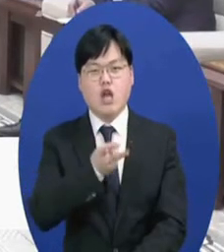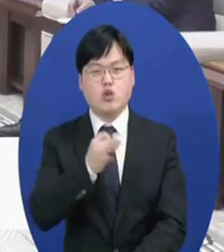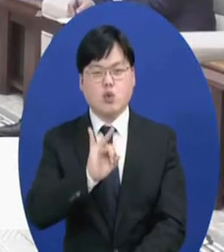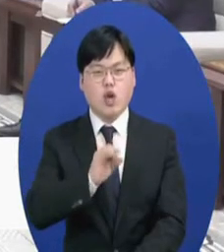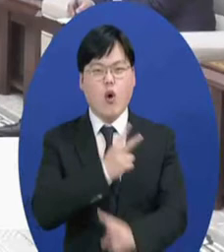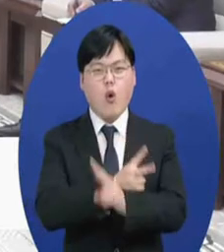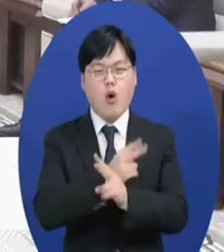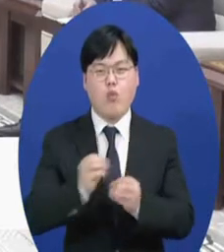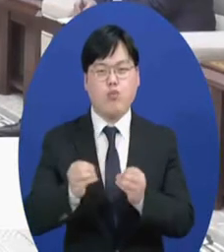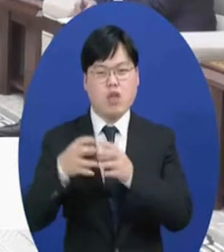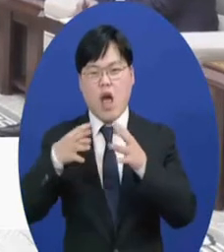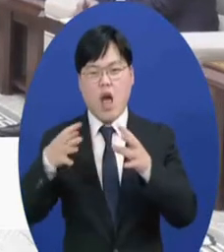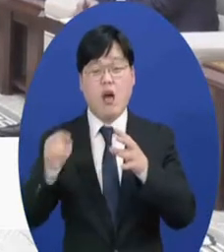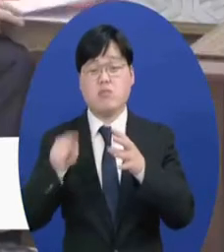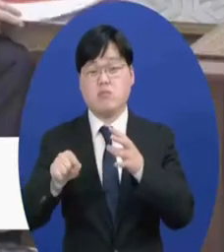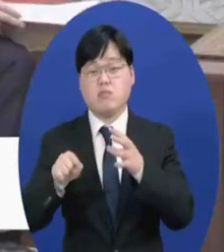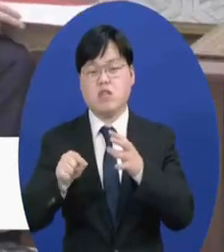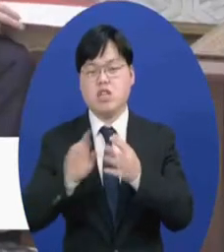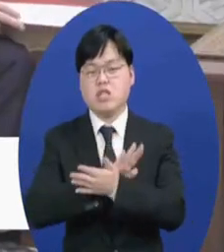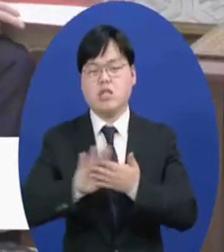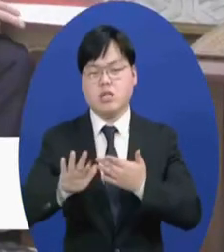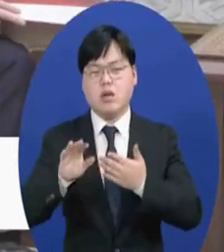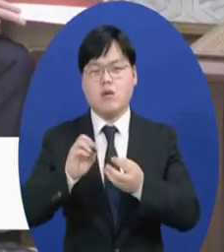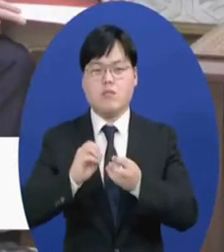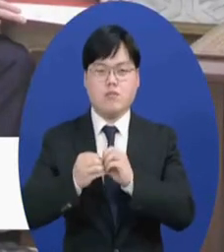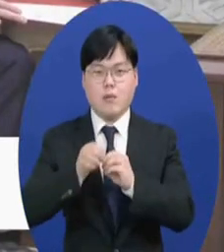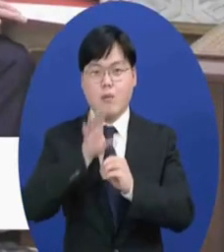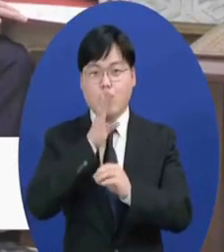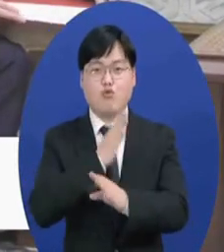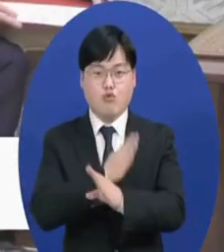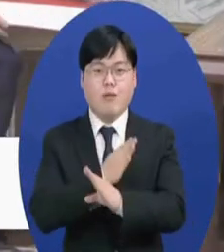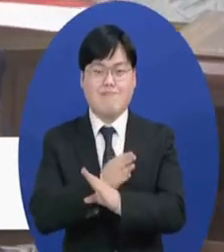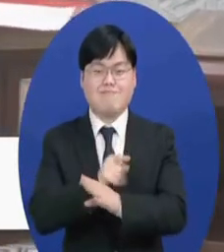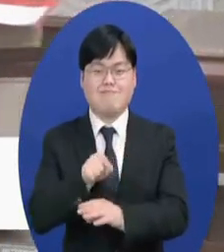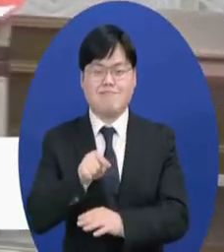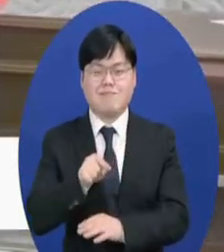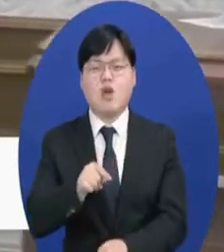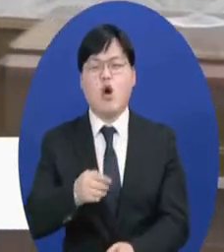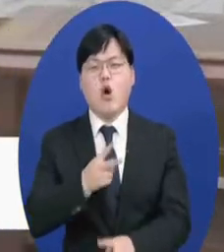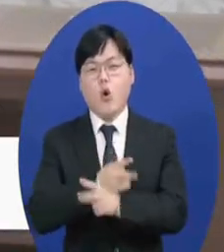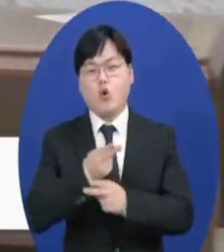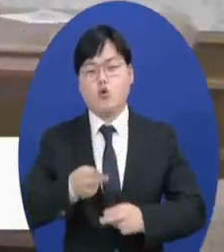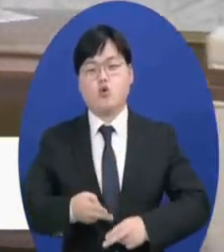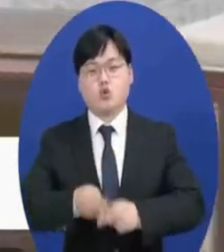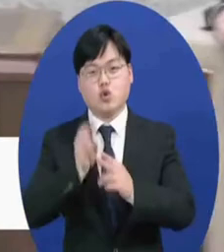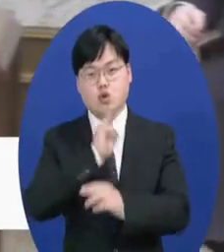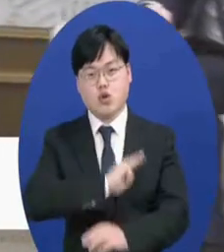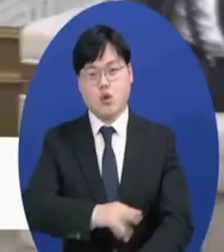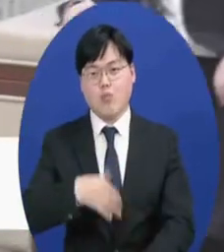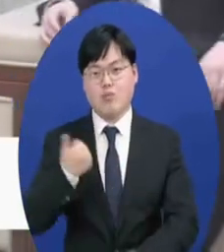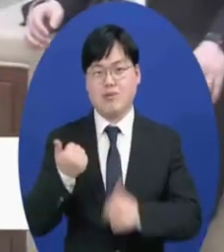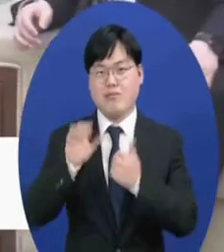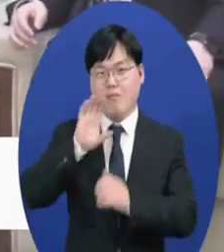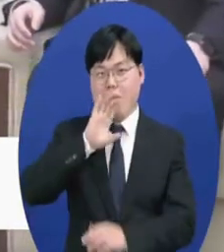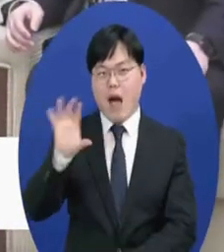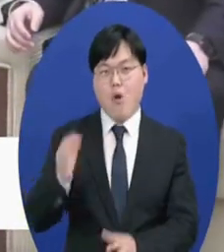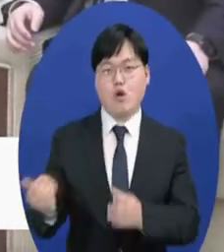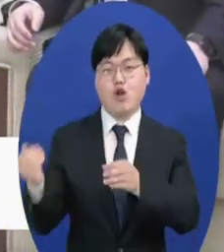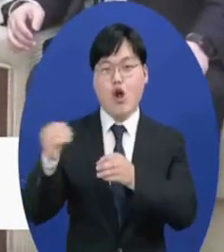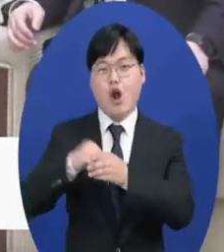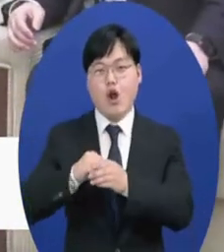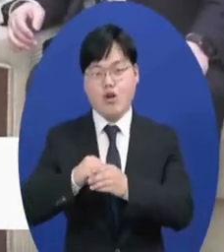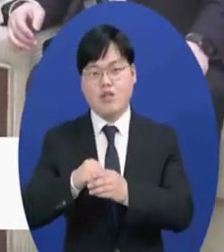орчныг илүү боловсронгуй болгохоор төслийг шинжилсэн найруулгын хэлбэрээр боловсруулсан байна. За мөн хууль зүйн тусалцаа үзүүлэх үйл ажиллагаанд бусад байгууллагын